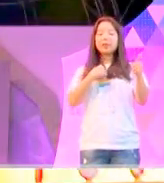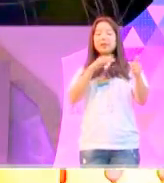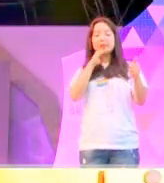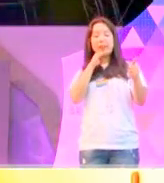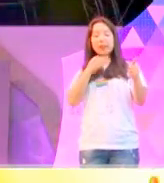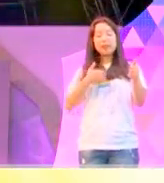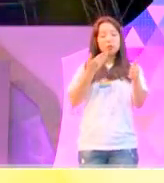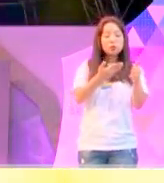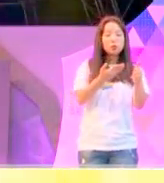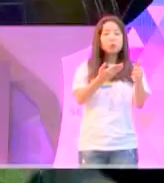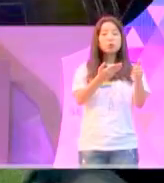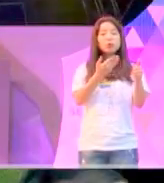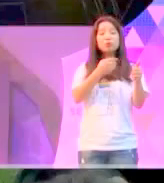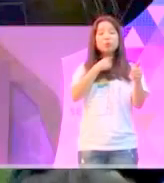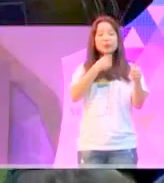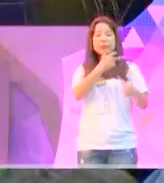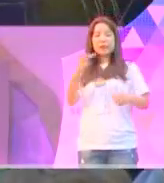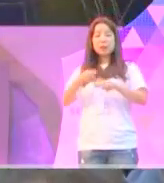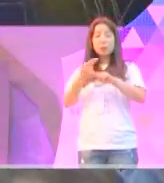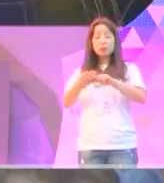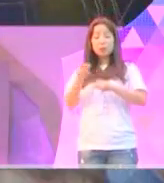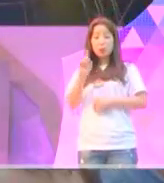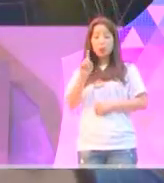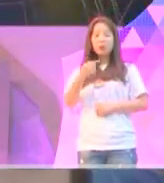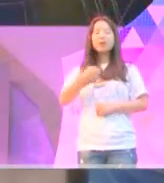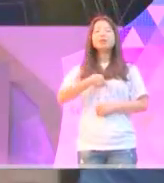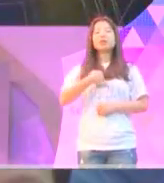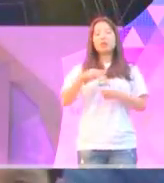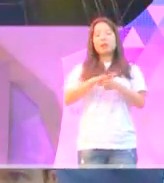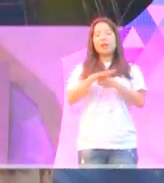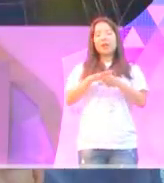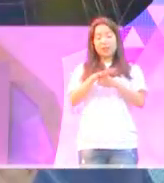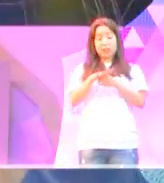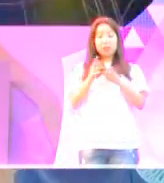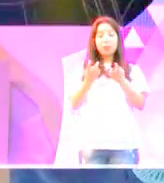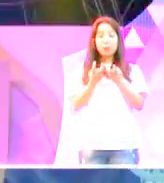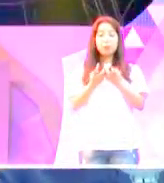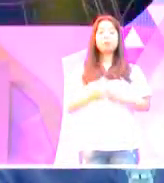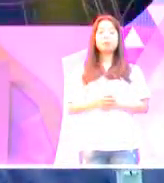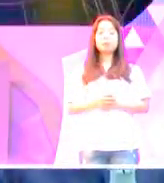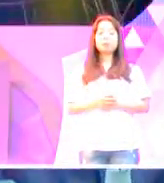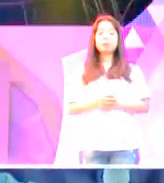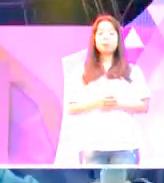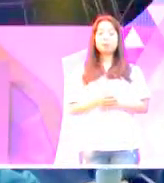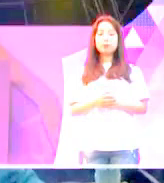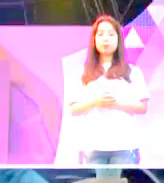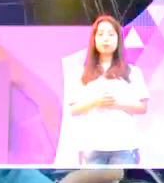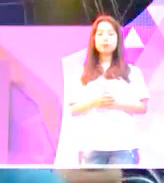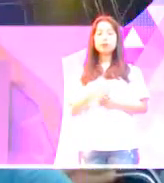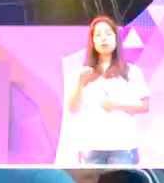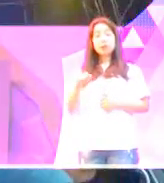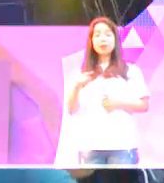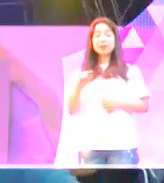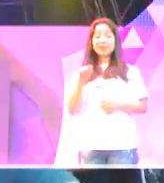있는 가장 큰 선물은 자기 자신을 사랑하는 거라고 저는 생각이 되거든요. 네. 그래서 이 노래